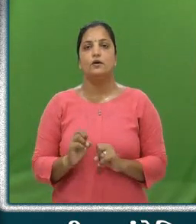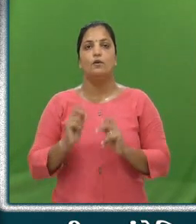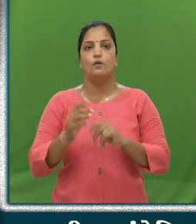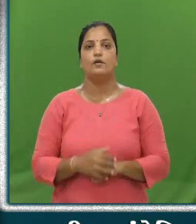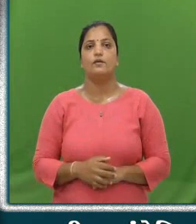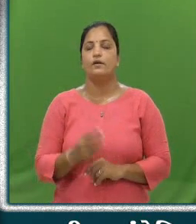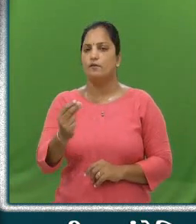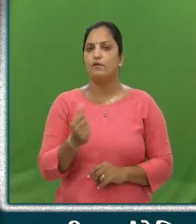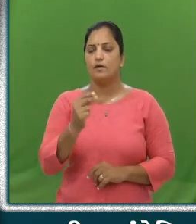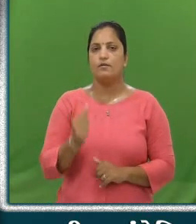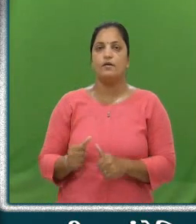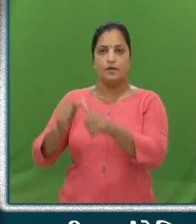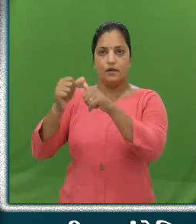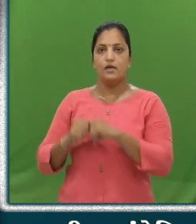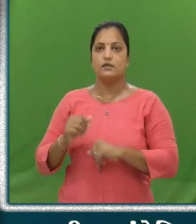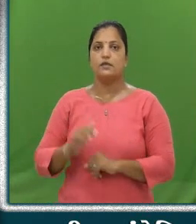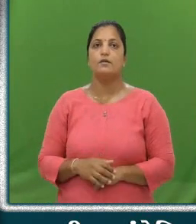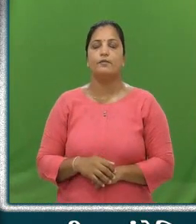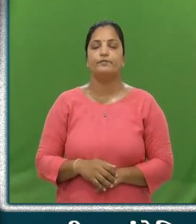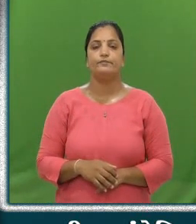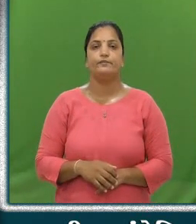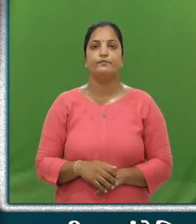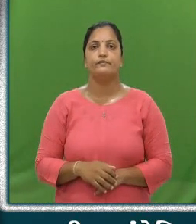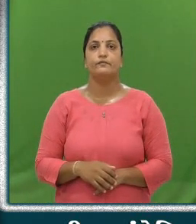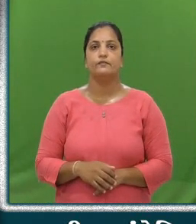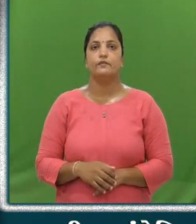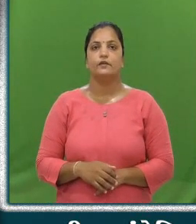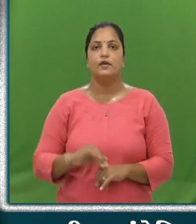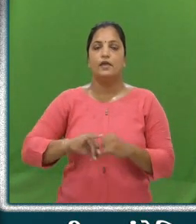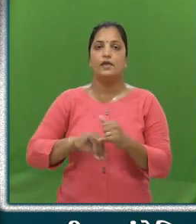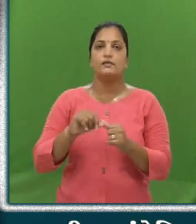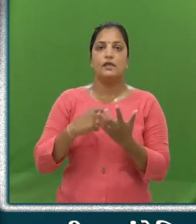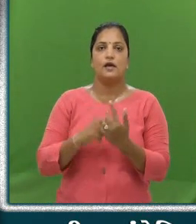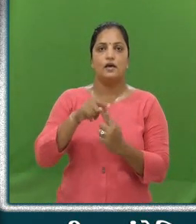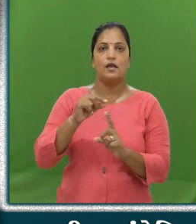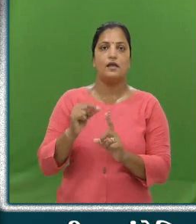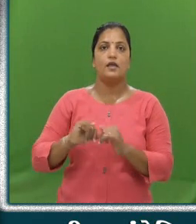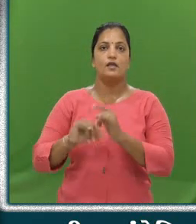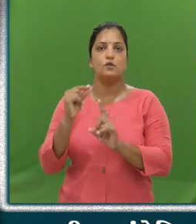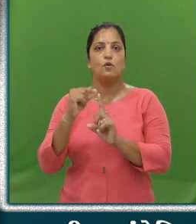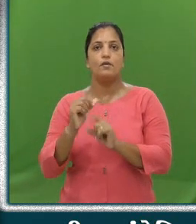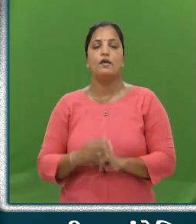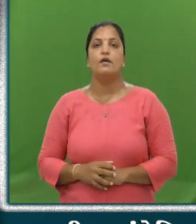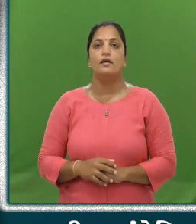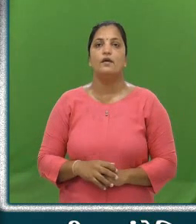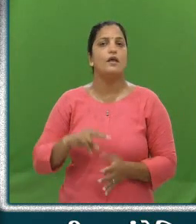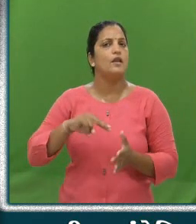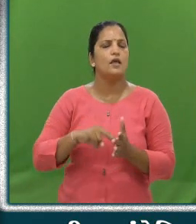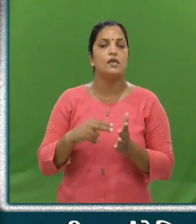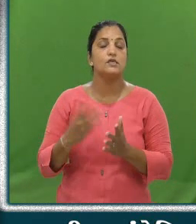તમે ફટ દઈને જવાબ આપો એટલે આપણે આગળ જઈશું કે સરીસૃપ સજીવો આને ઓળખવામાં આવે